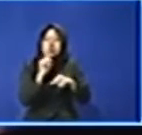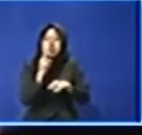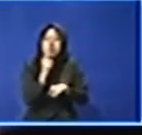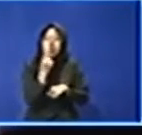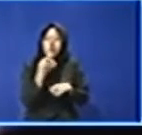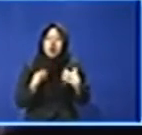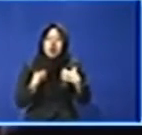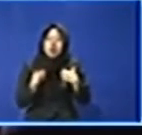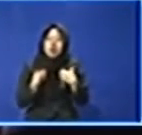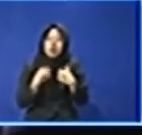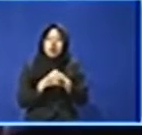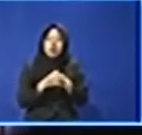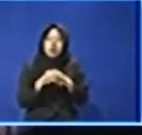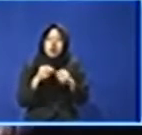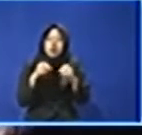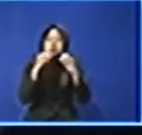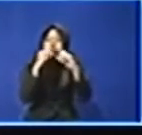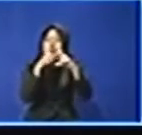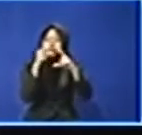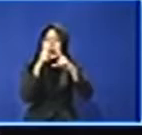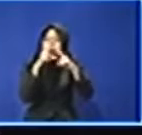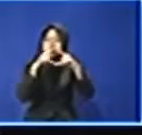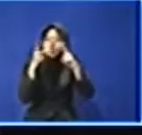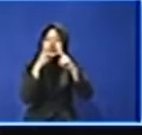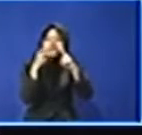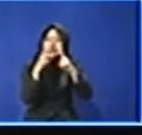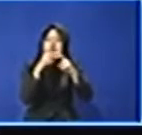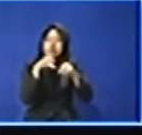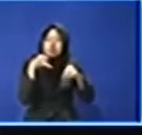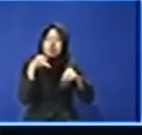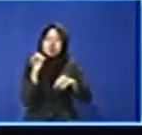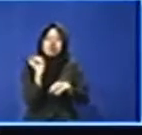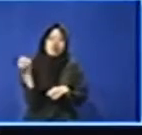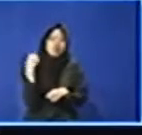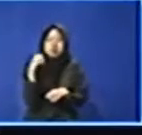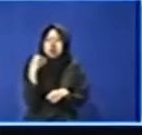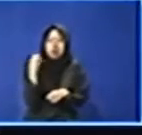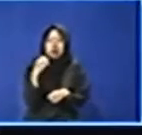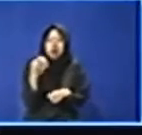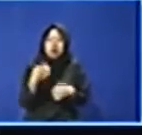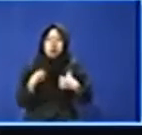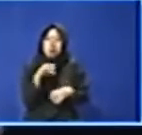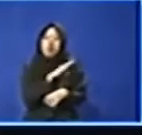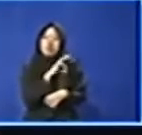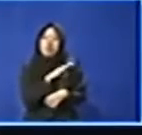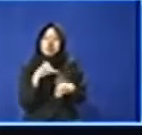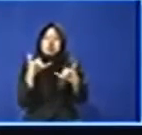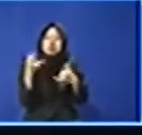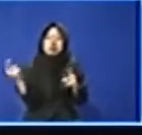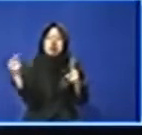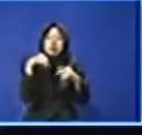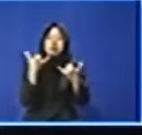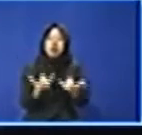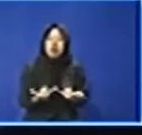tentang gini dialisa bedah Sentral sampai Ayun mangkrak tidak bisa dimanfaatkan oleh karena itu yang Allah kalian kering baik untuk kesehatan